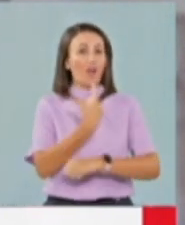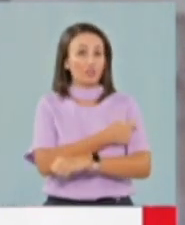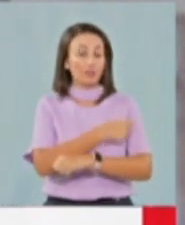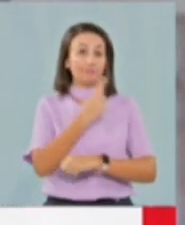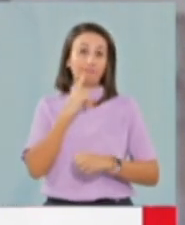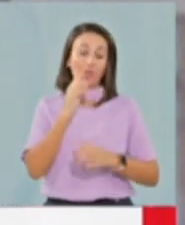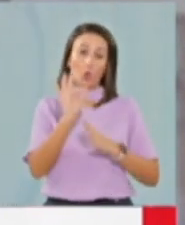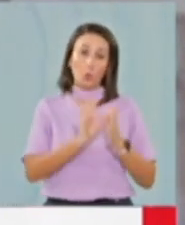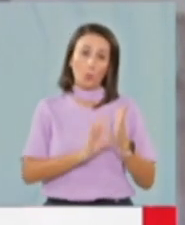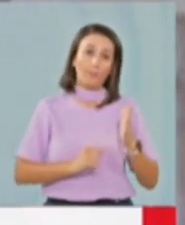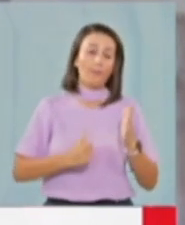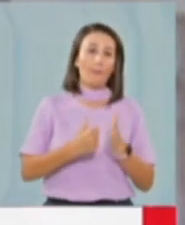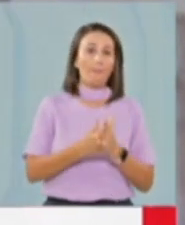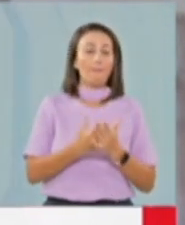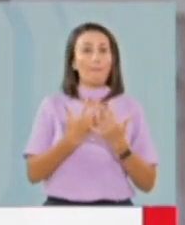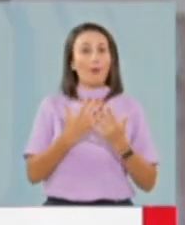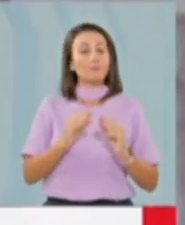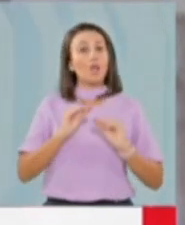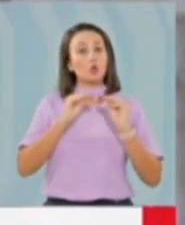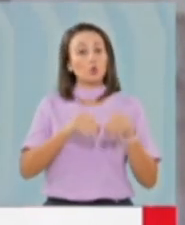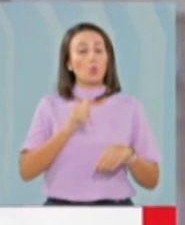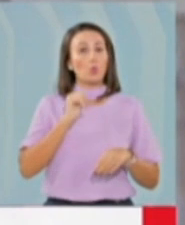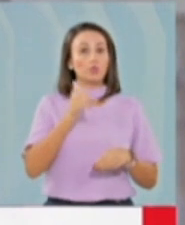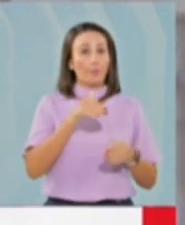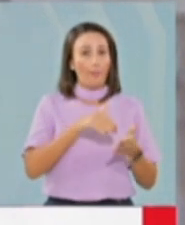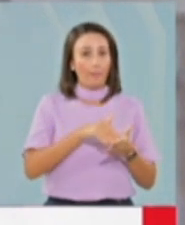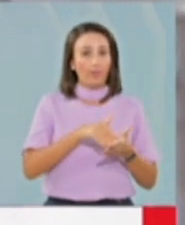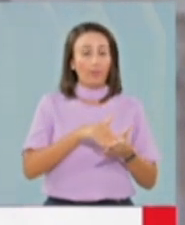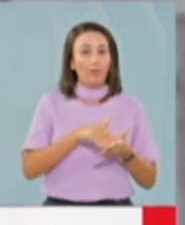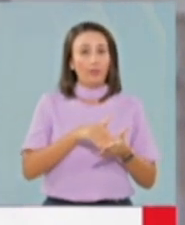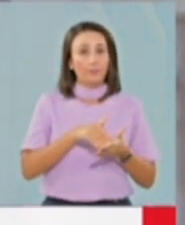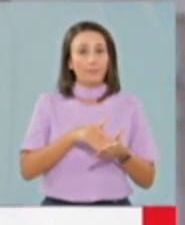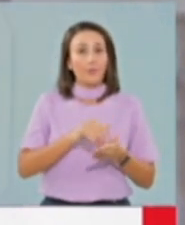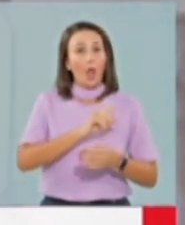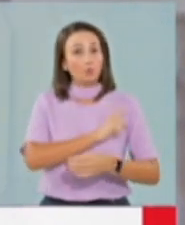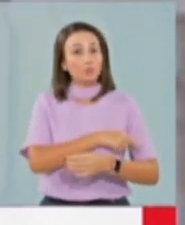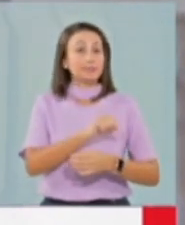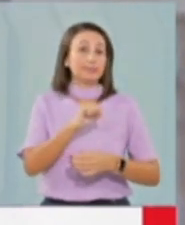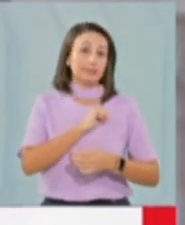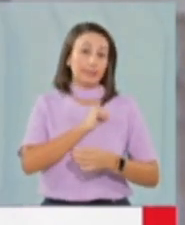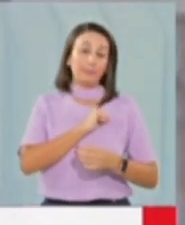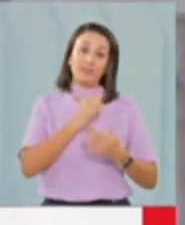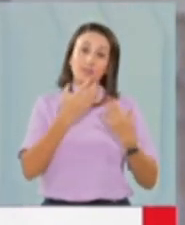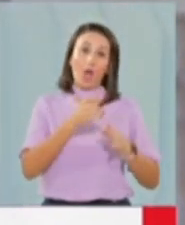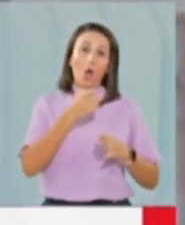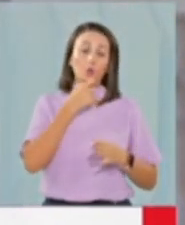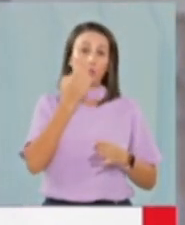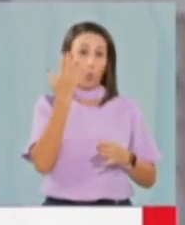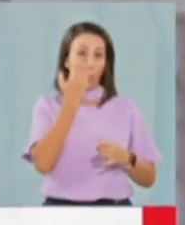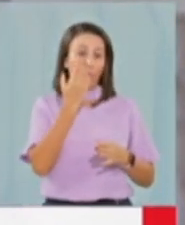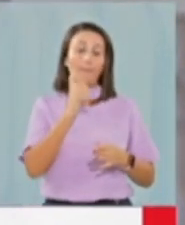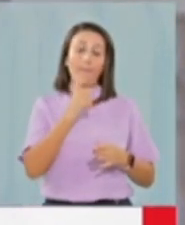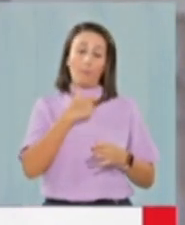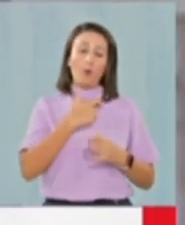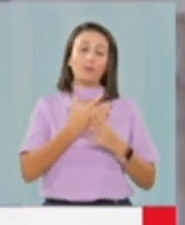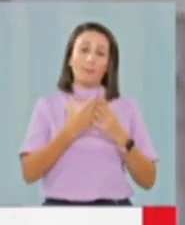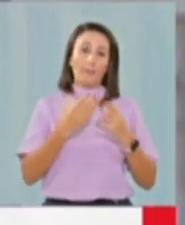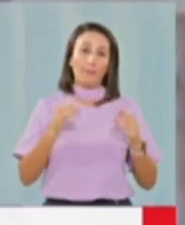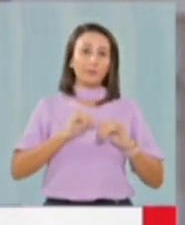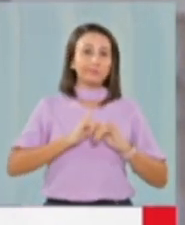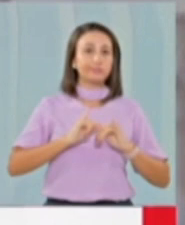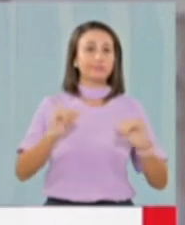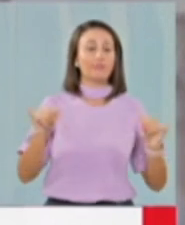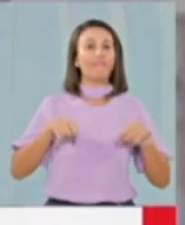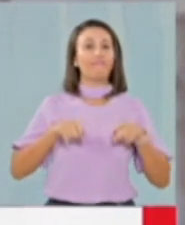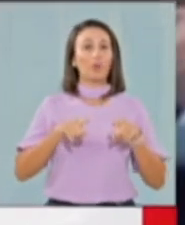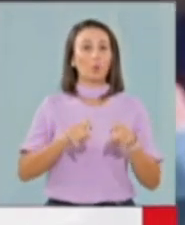cazuri numărul noilor infectare ajuns la 11.000 autoritățile se tem de deschiderea anului școlar care ar putea împiedica răspândirea HIV